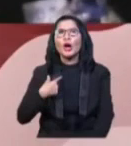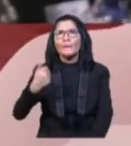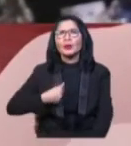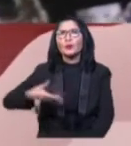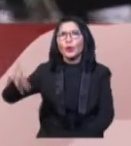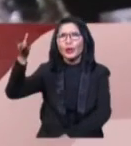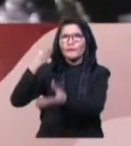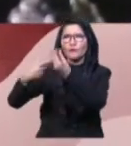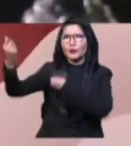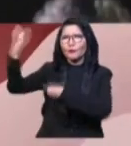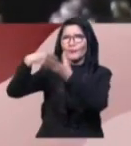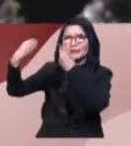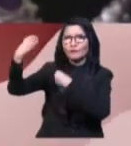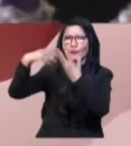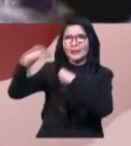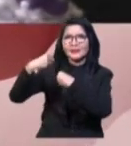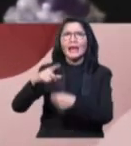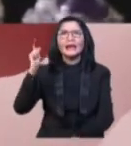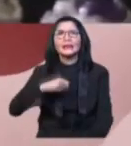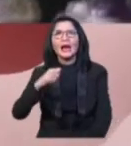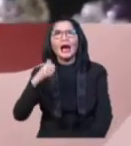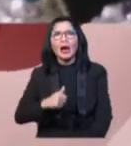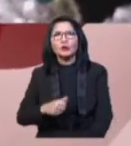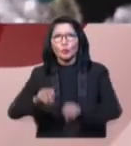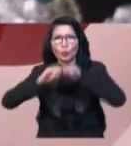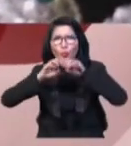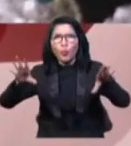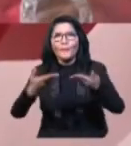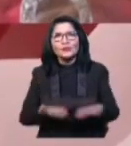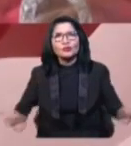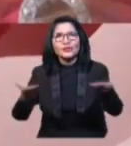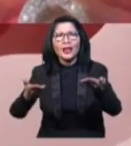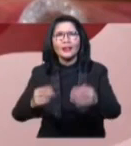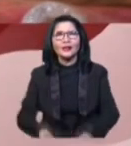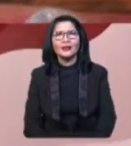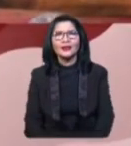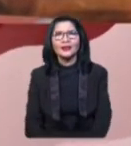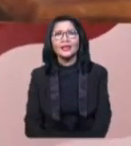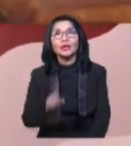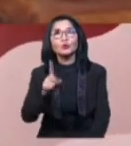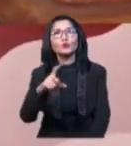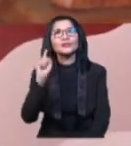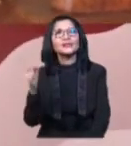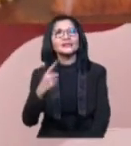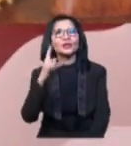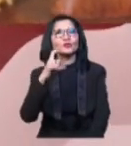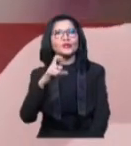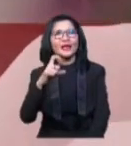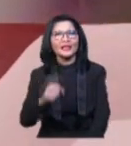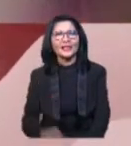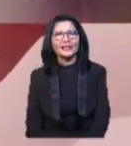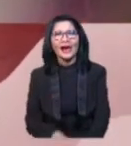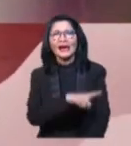akhirnya kita yang kita lakukan adalah kita harus gencar di media sosial. Nah itu salah satu yang kita